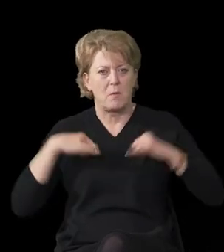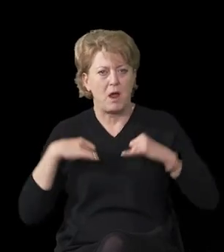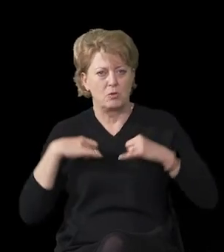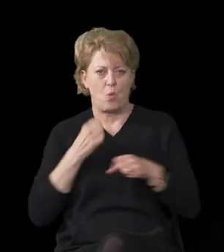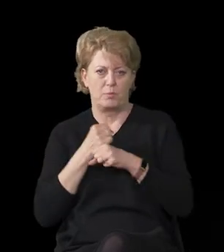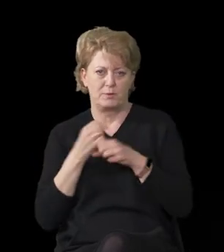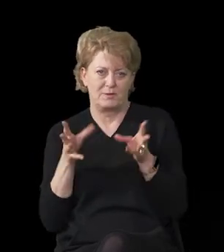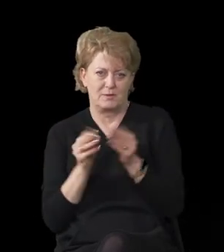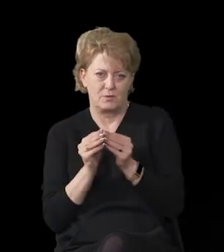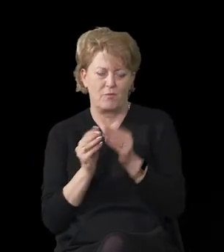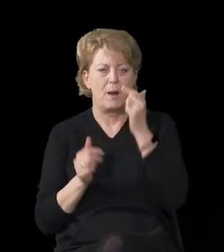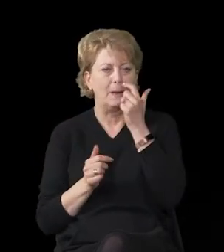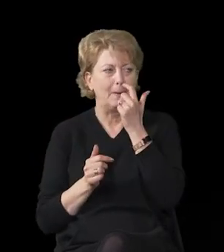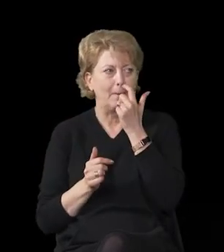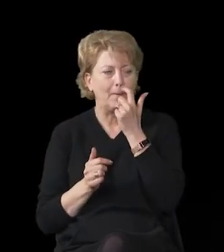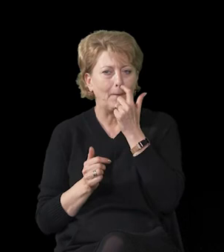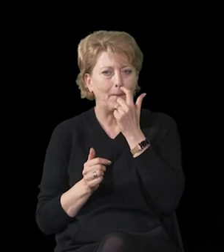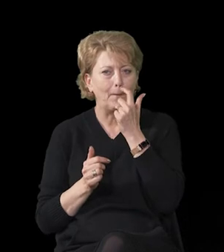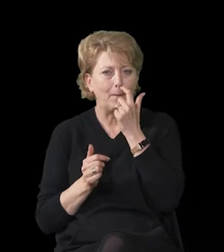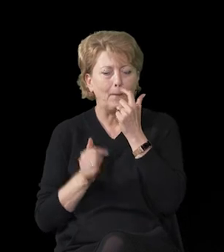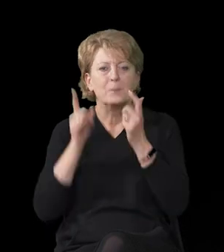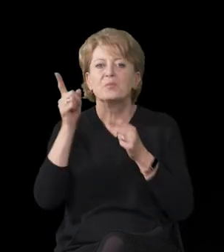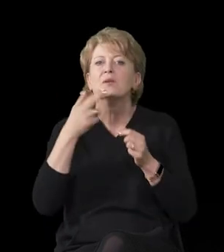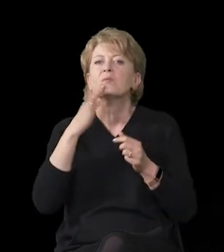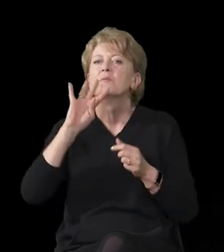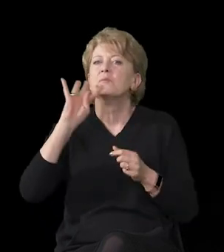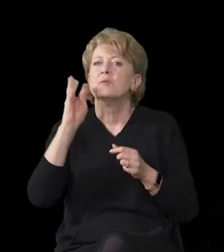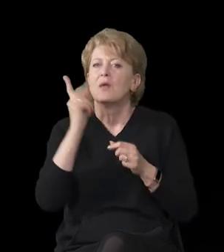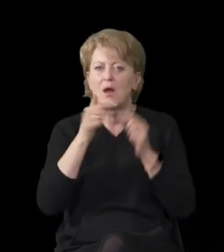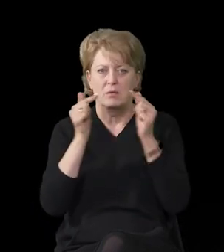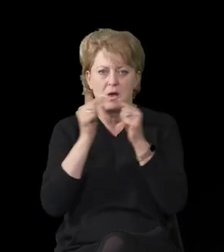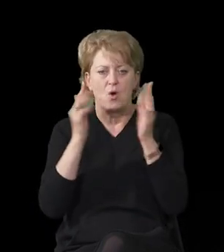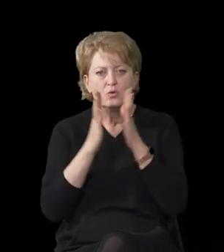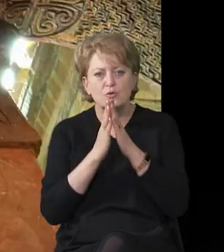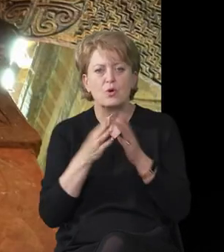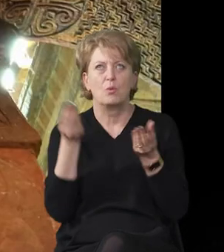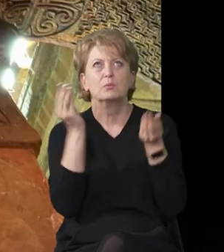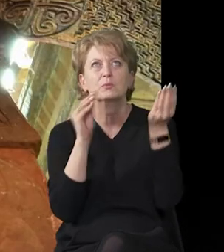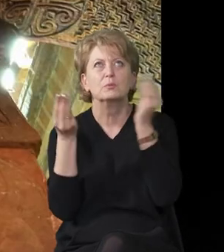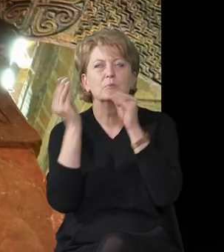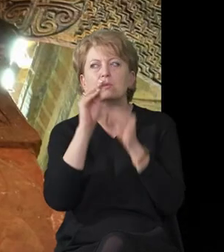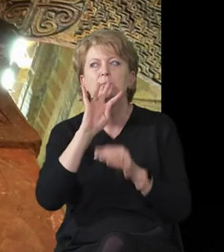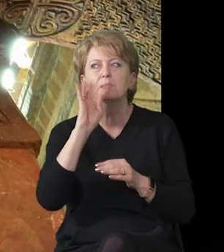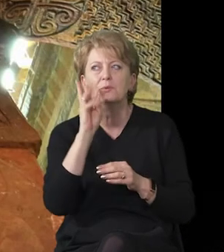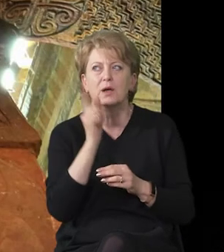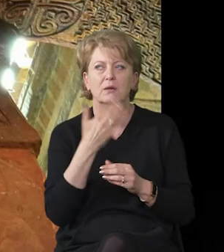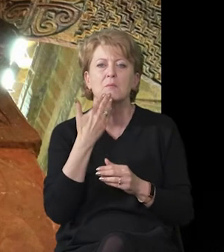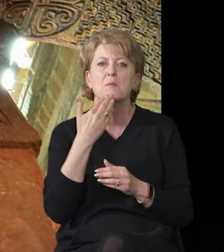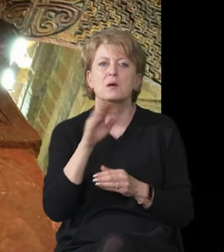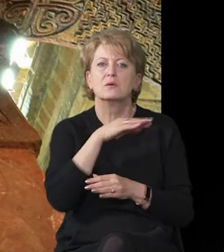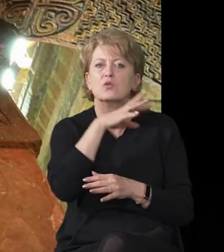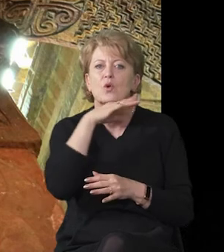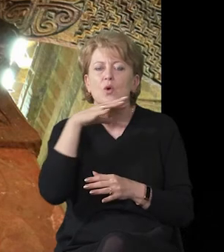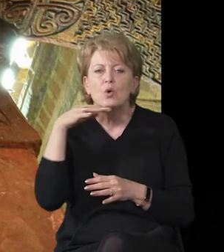Najpiękniejszy kościół Bet Mariam jest naprawdę bardzo subtelnie zdobiony, bardzo kolorowy. Widać tutaj różne